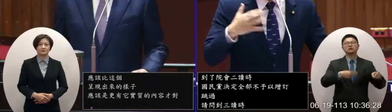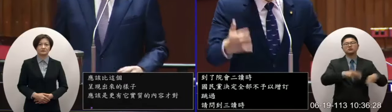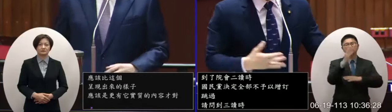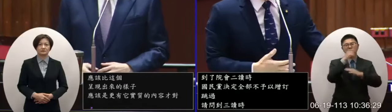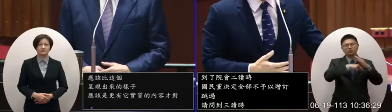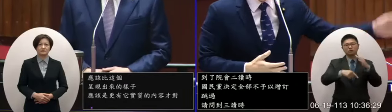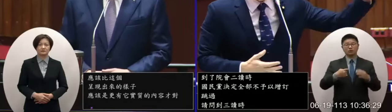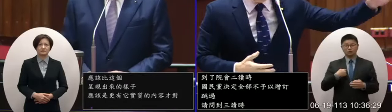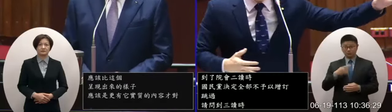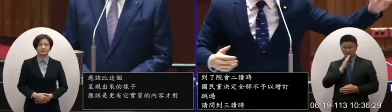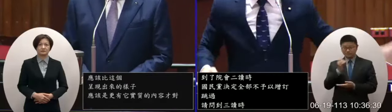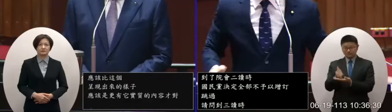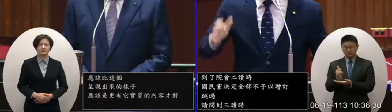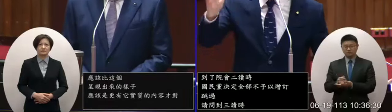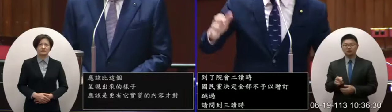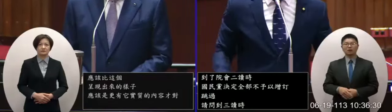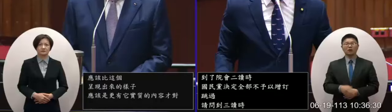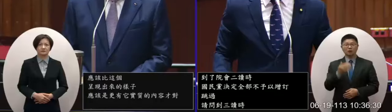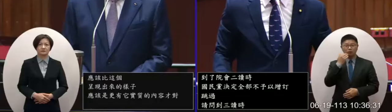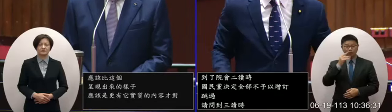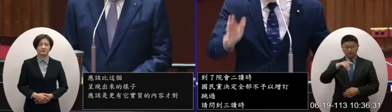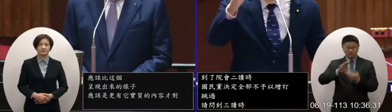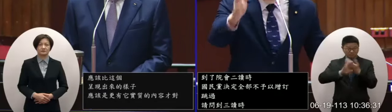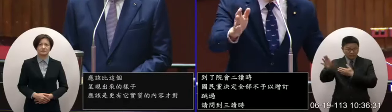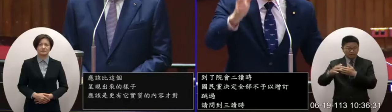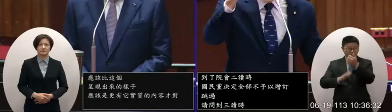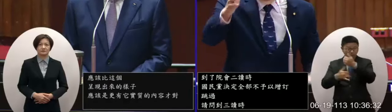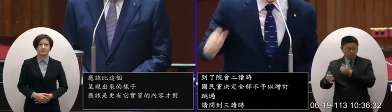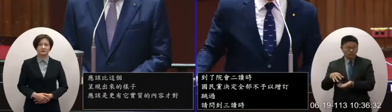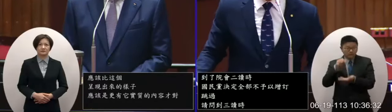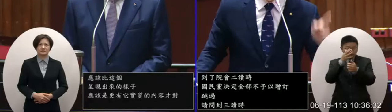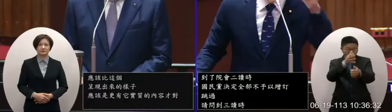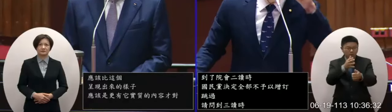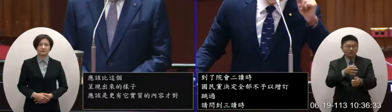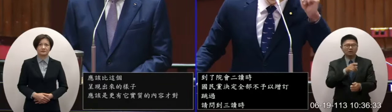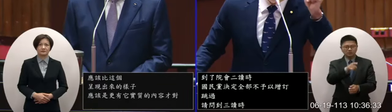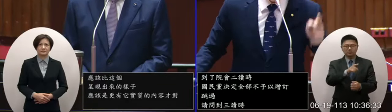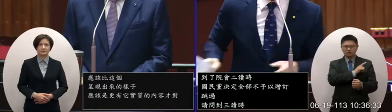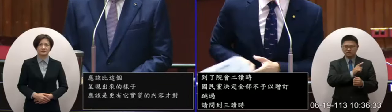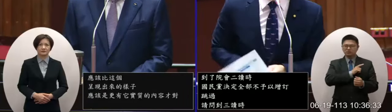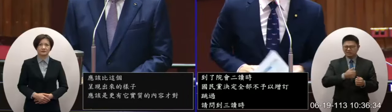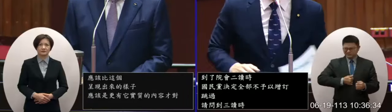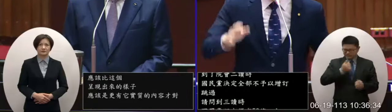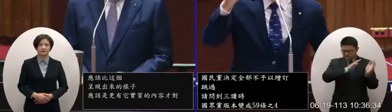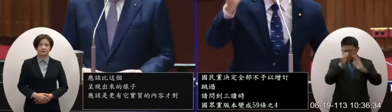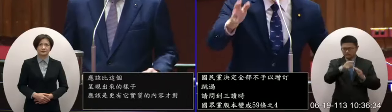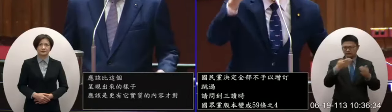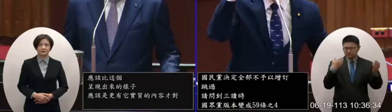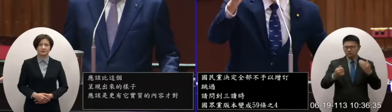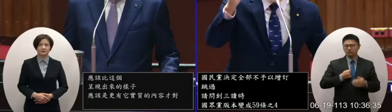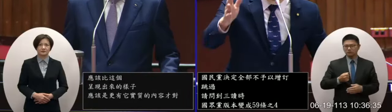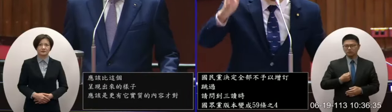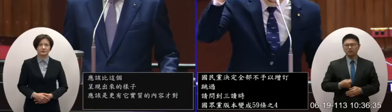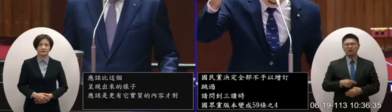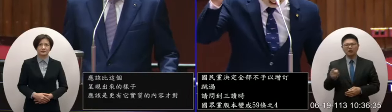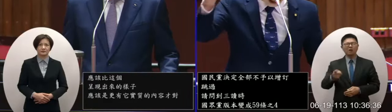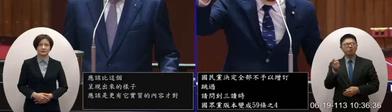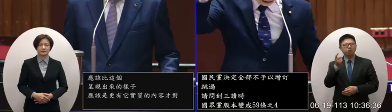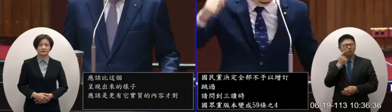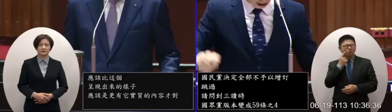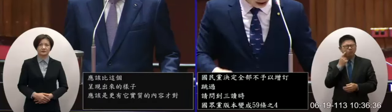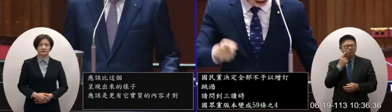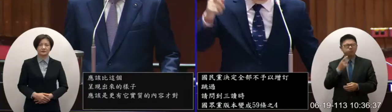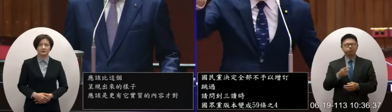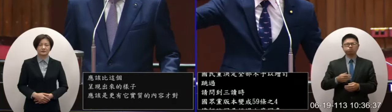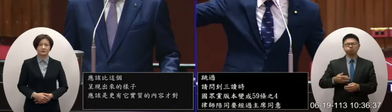中。我要说明的，待会委员如果提到这个部分的时候，请你要很清楚知道实际的情况是什么，不要让说谎的人变成在骂